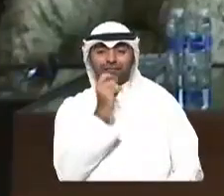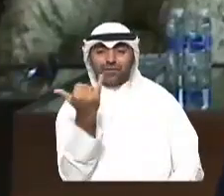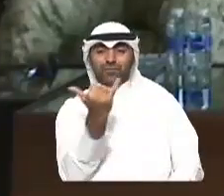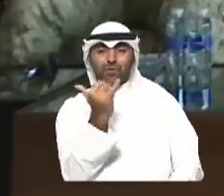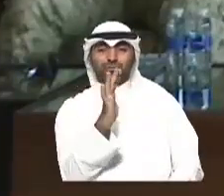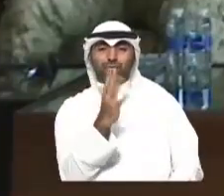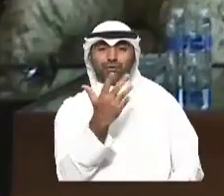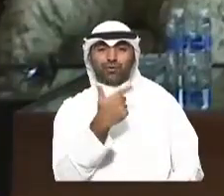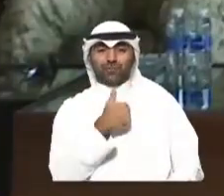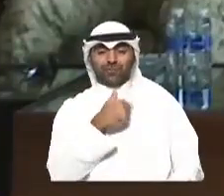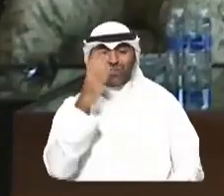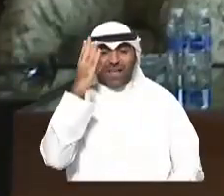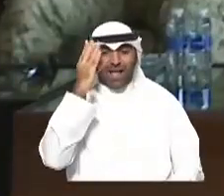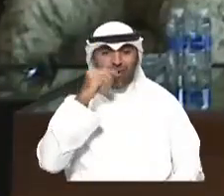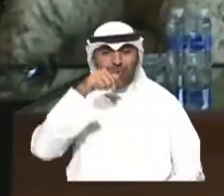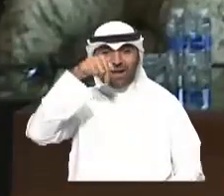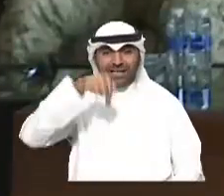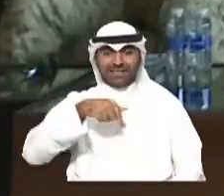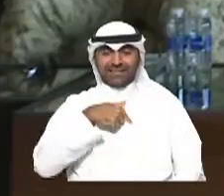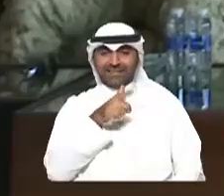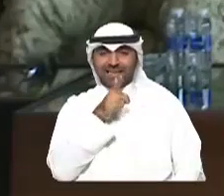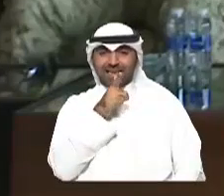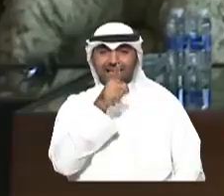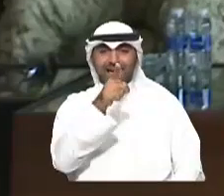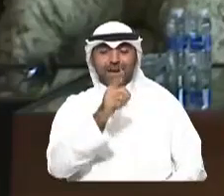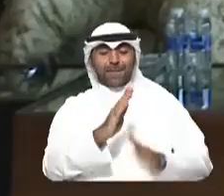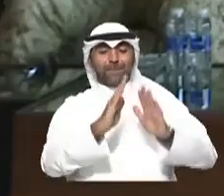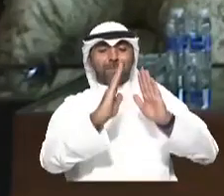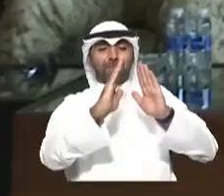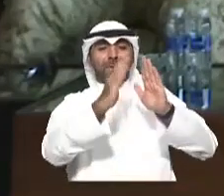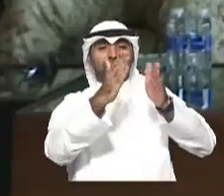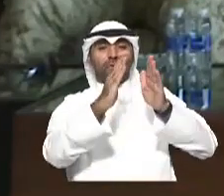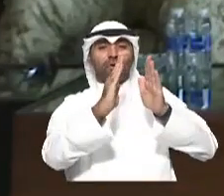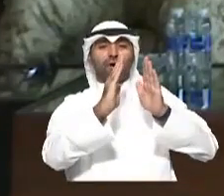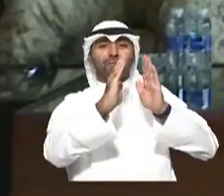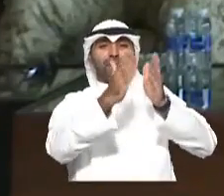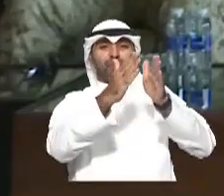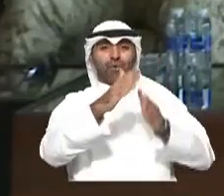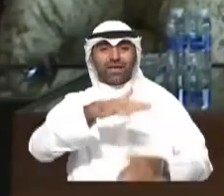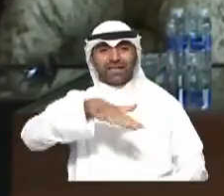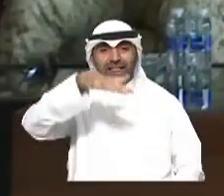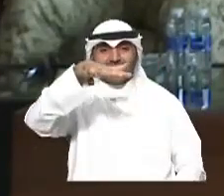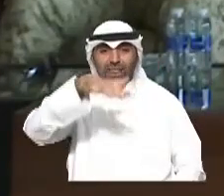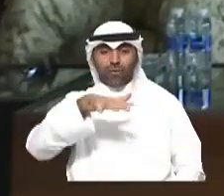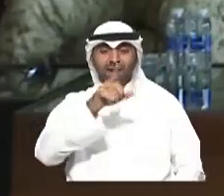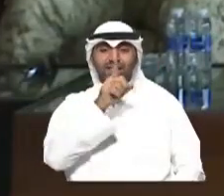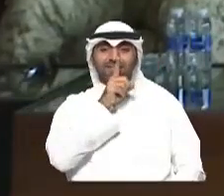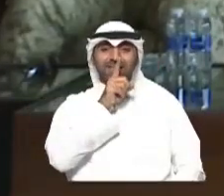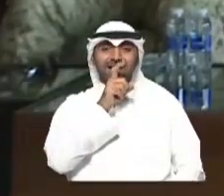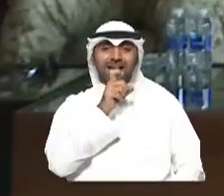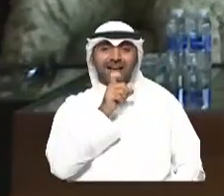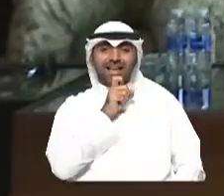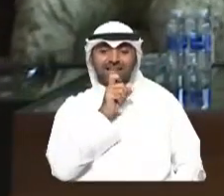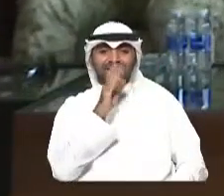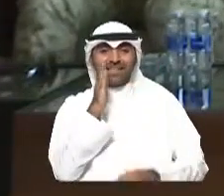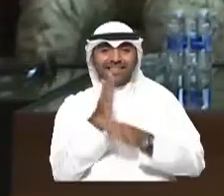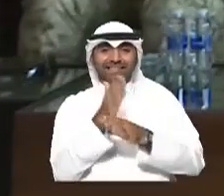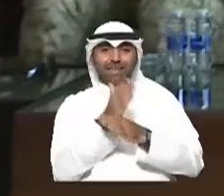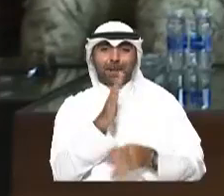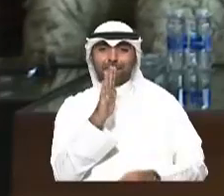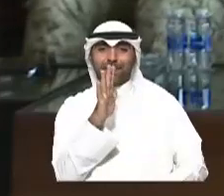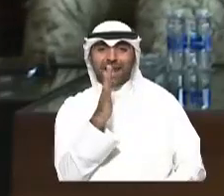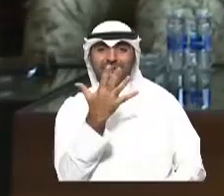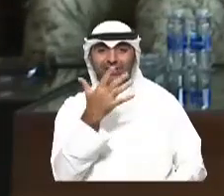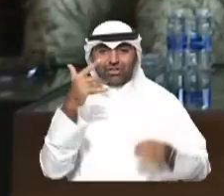المناسبة يسعدني أن أتقدم بالشكر الجزيل لوزارة الدفاع ومتمثلة في